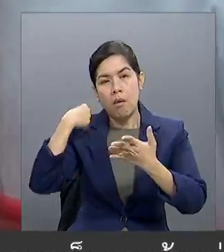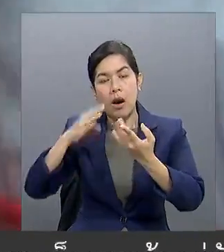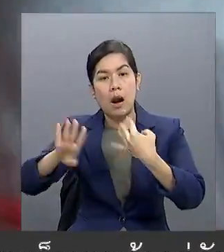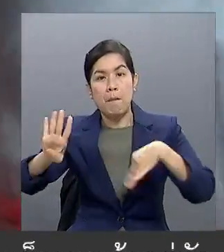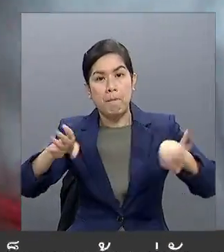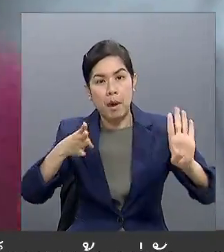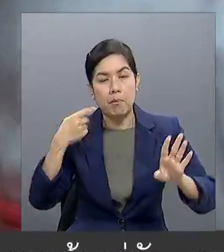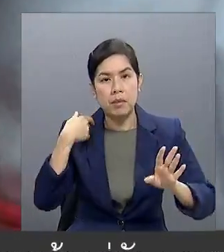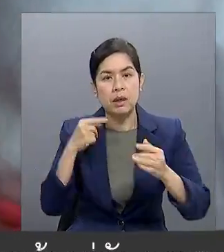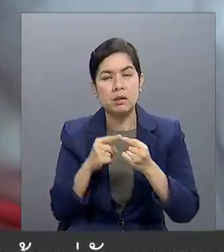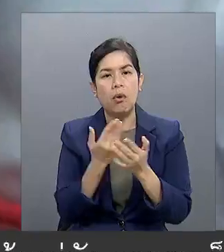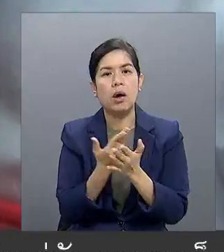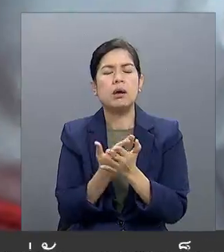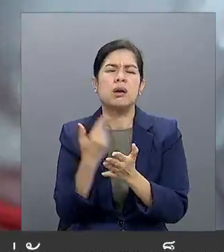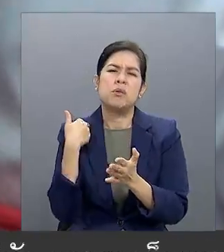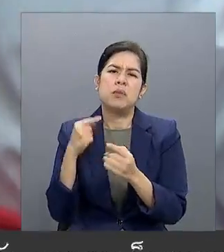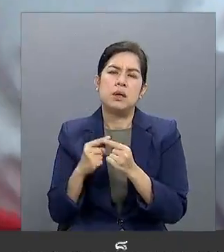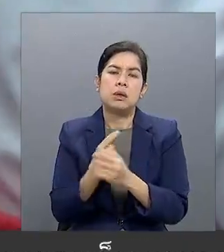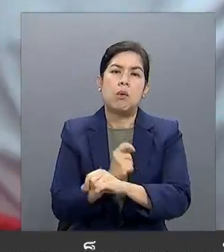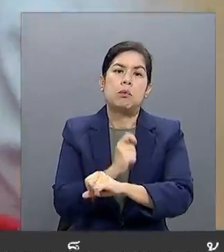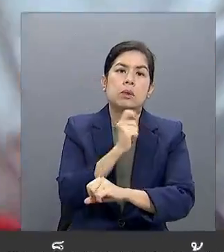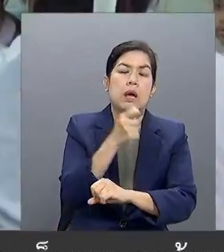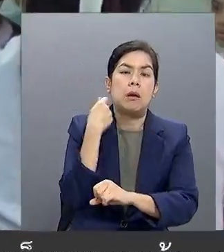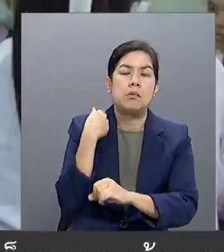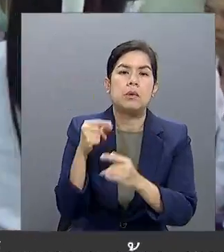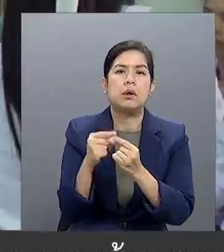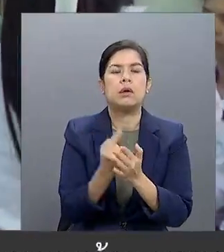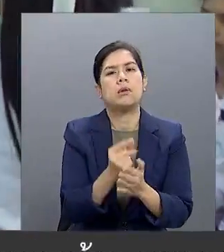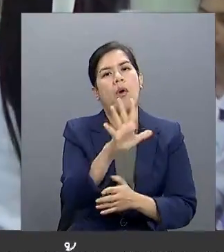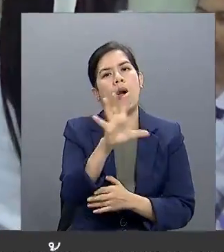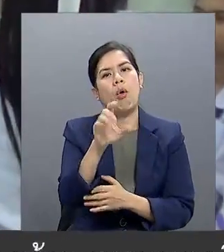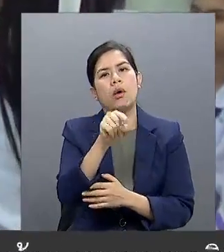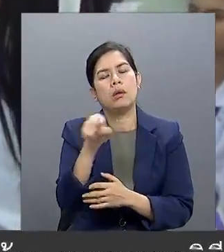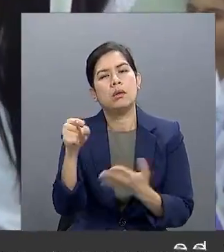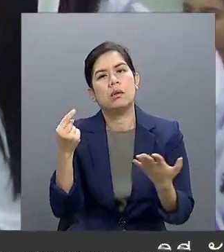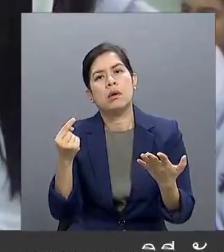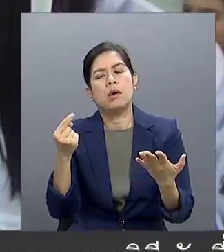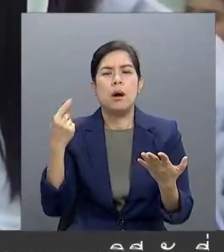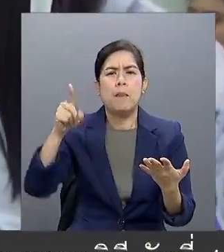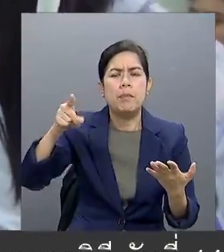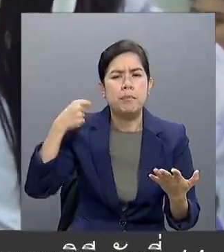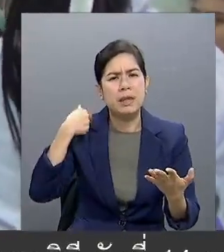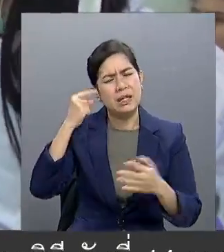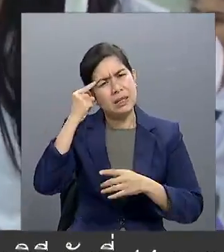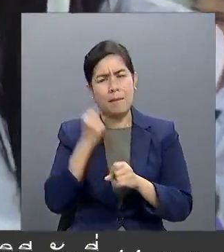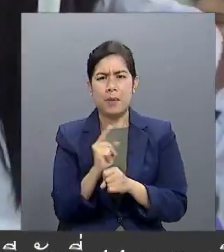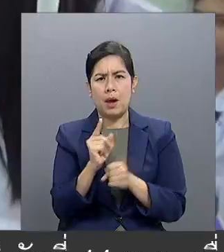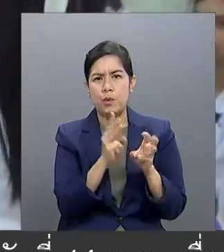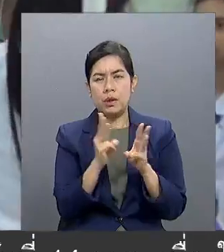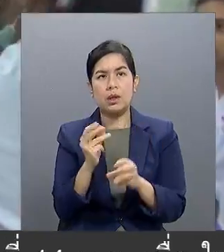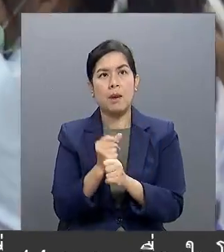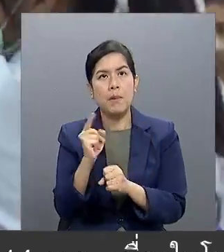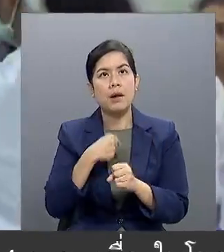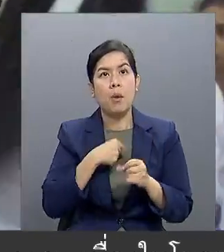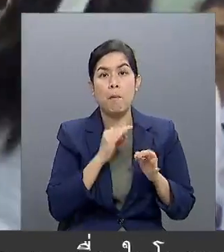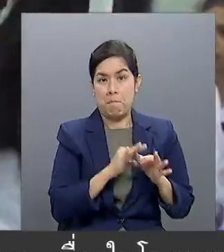ครูกิตธเนศล้ำเลิศอภิกิจครูสอนวิชานาฏศิลป์ของโรงเรียนอยากจะช่วยนักเรียนค่ะในการประหยัดค่าใช้จ่ายเพื่อล